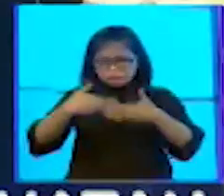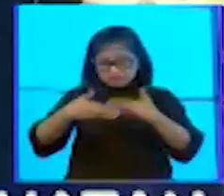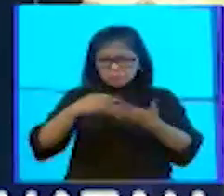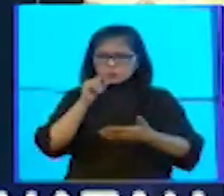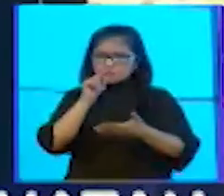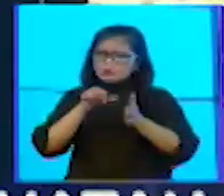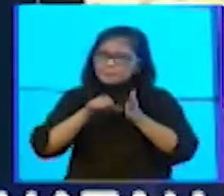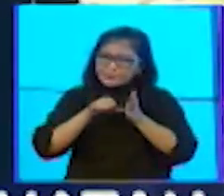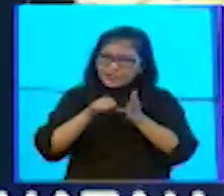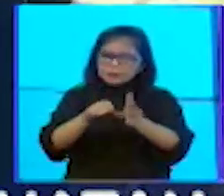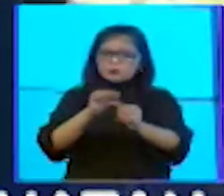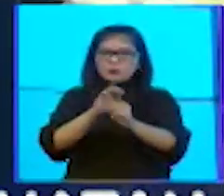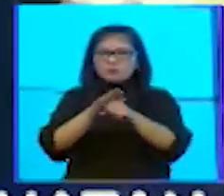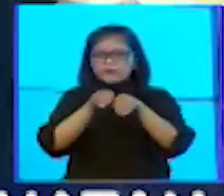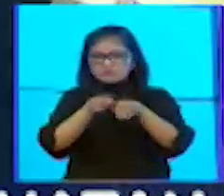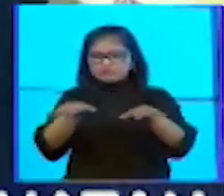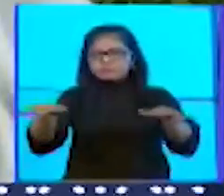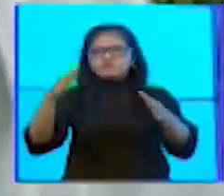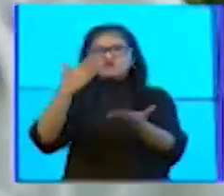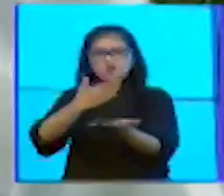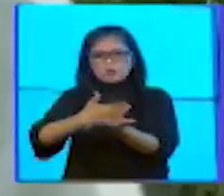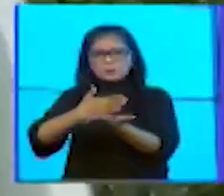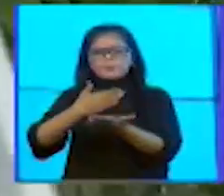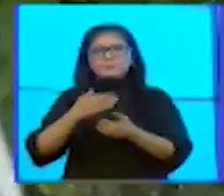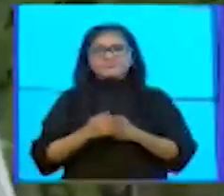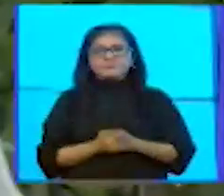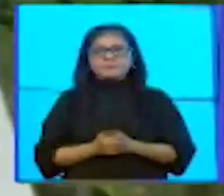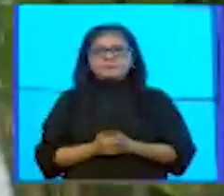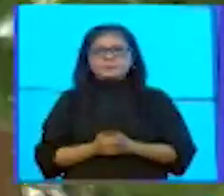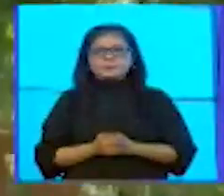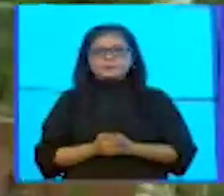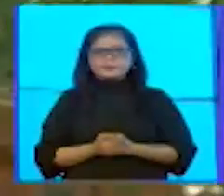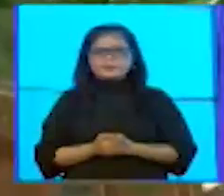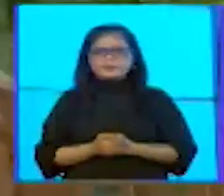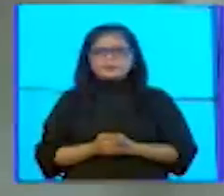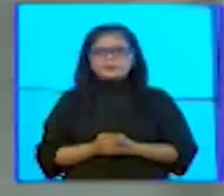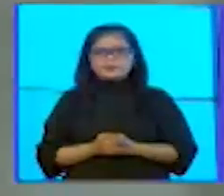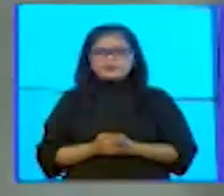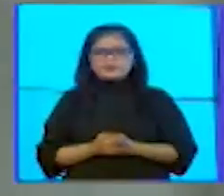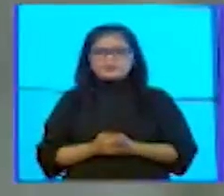rantai penyebaran COVID-19. Dari Kabupaten Karo, Sumatera Utara, Eka Hetriansyah, iNews melaporkan.